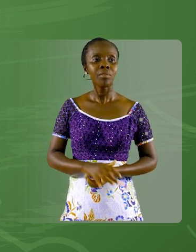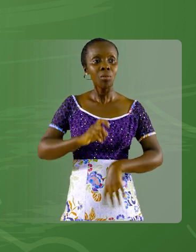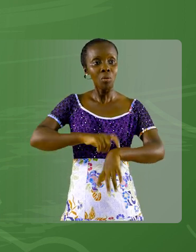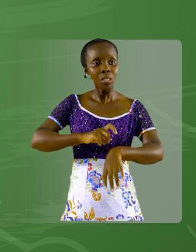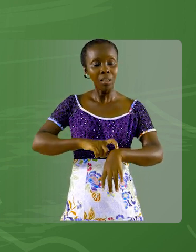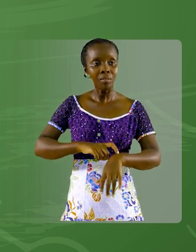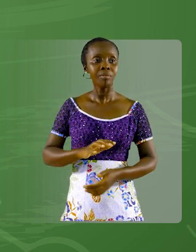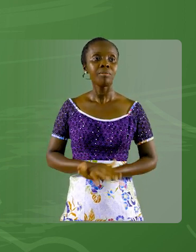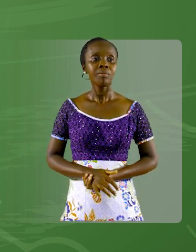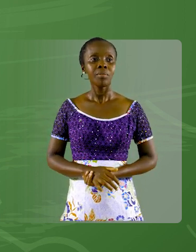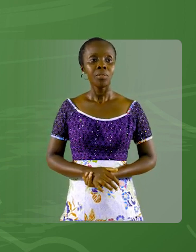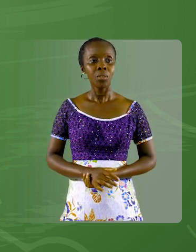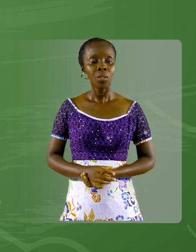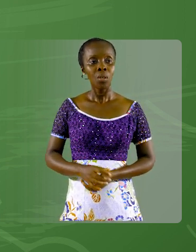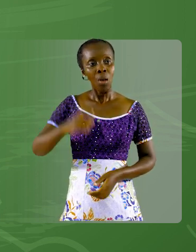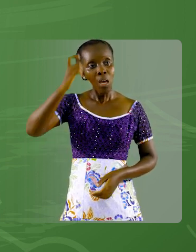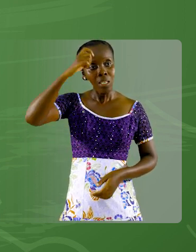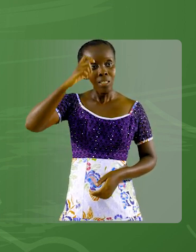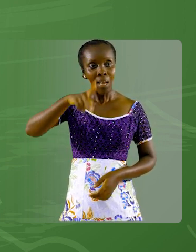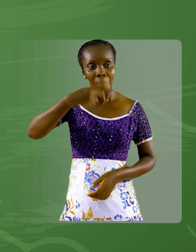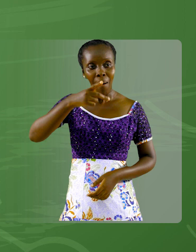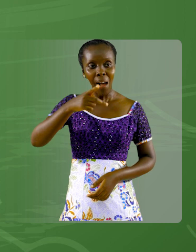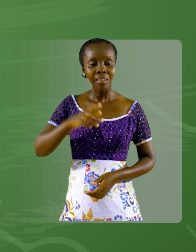un sage parle rarement.